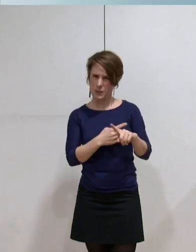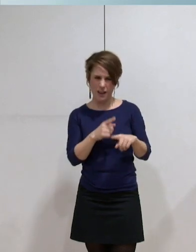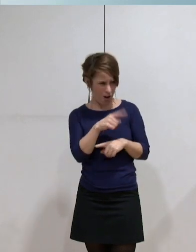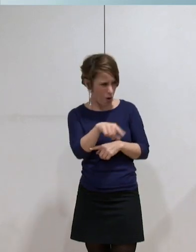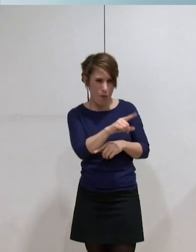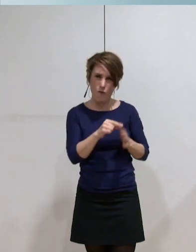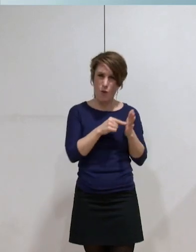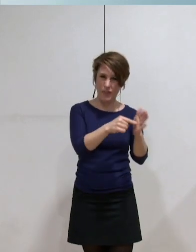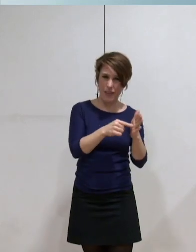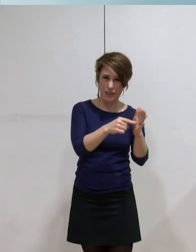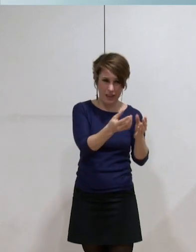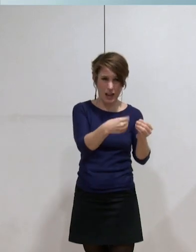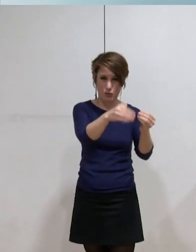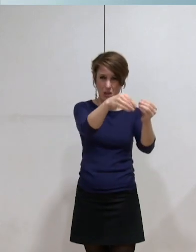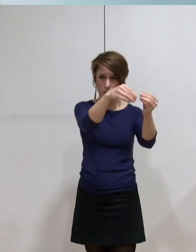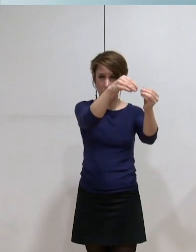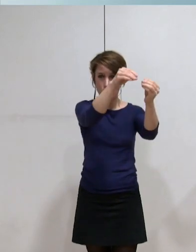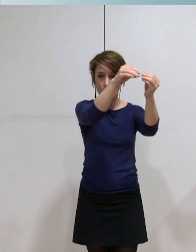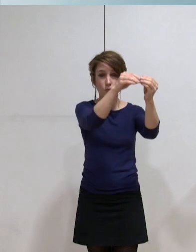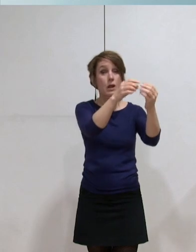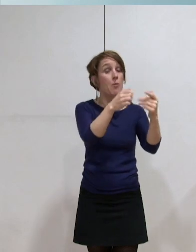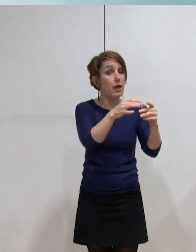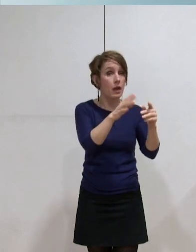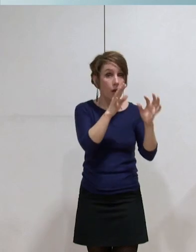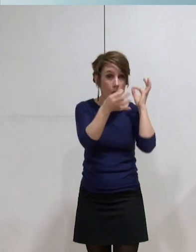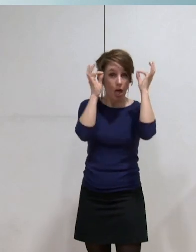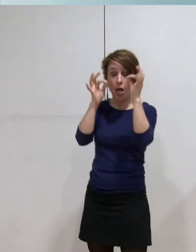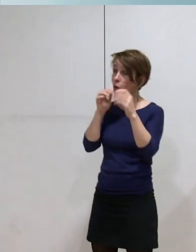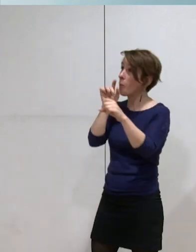quand on dénonce son niveau élevé